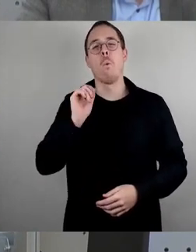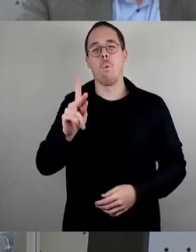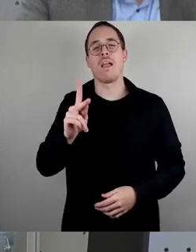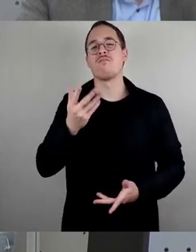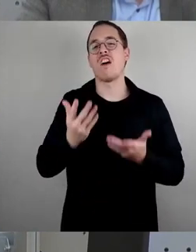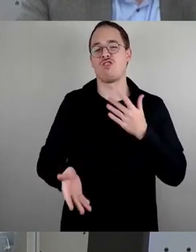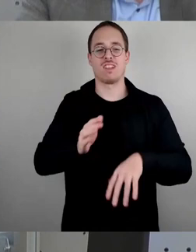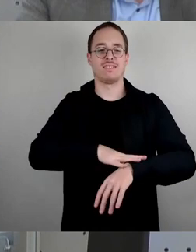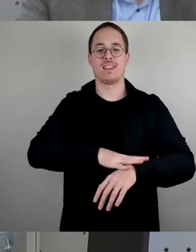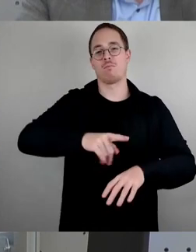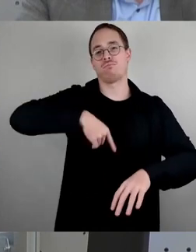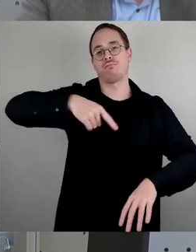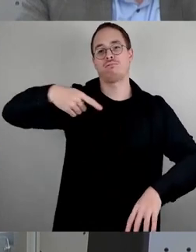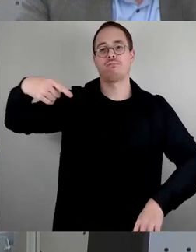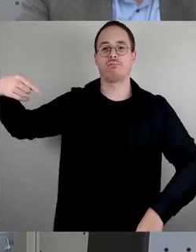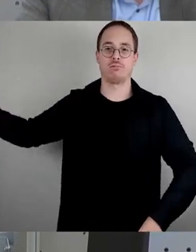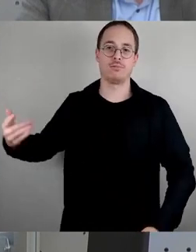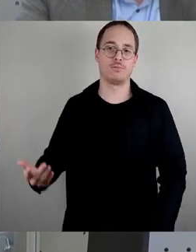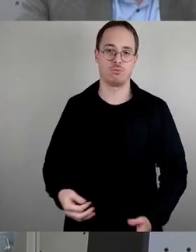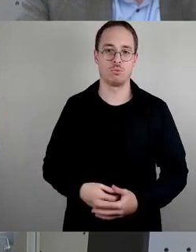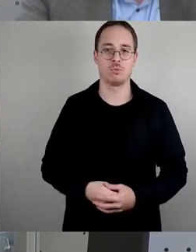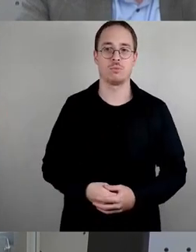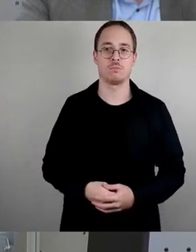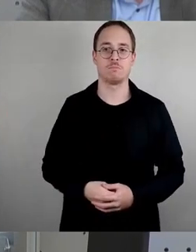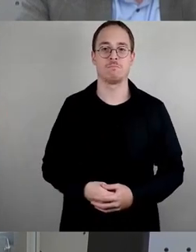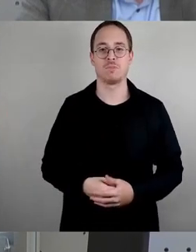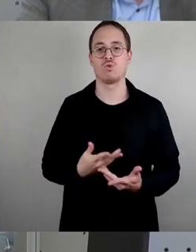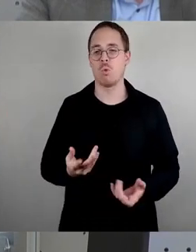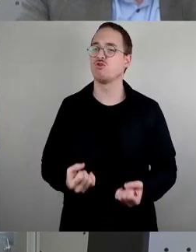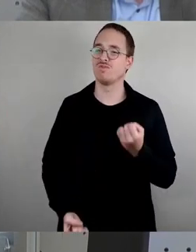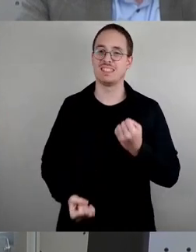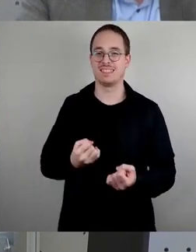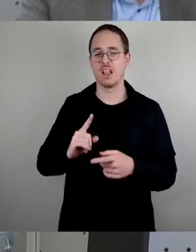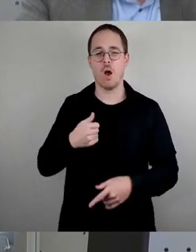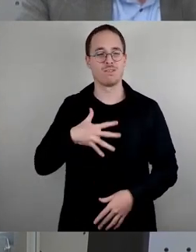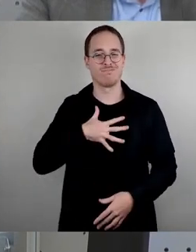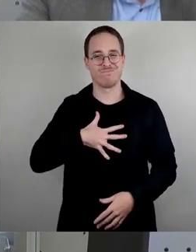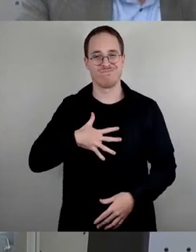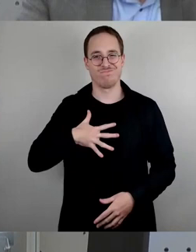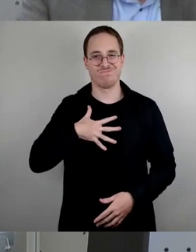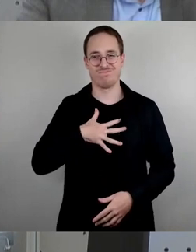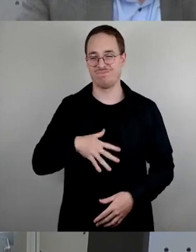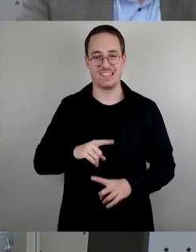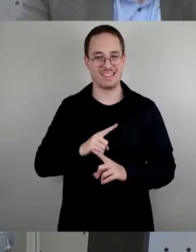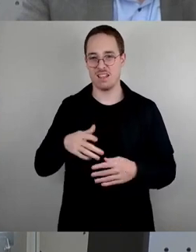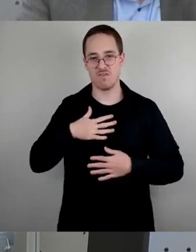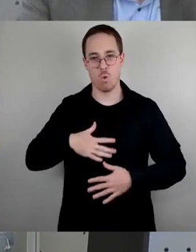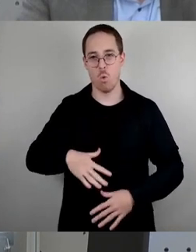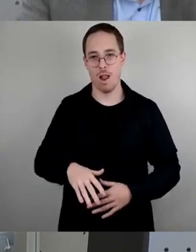wirklich extrem schwierig sind und ehrlicherweise auch beschämen. Weil man muss ja sich auch mal in Erinnerung rufen,